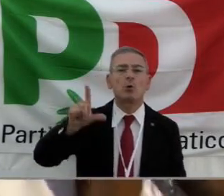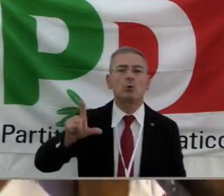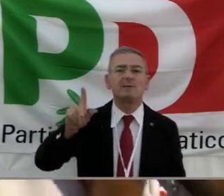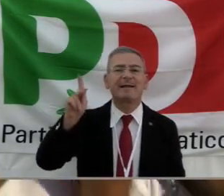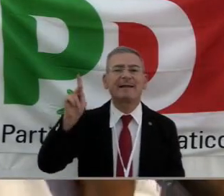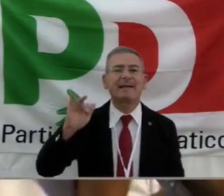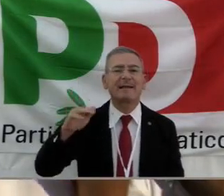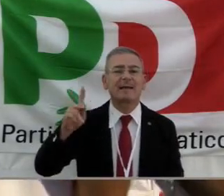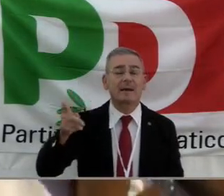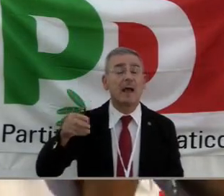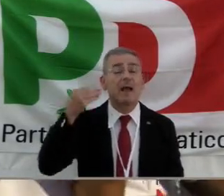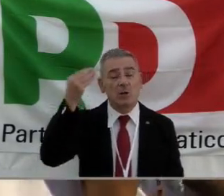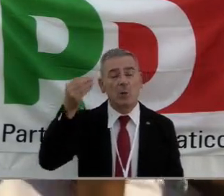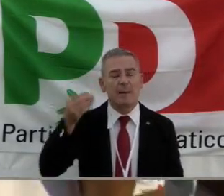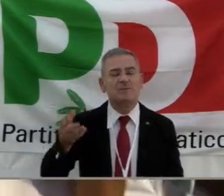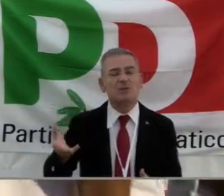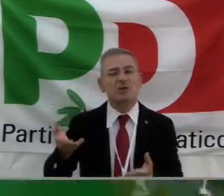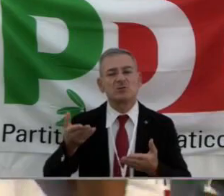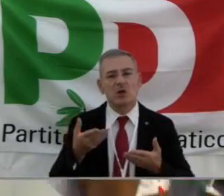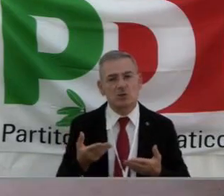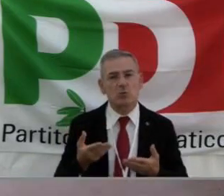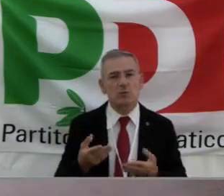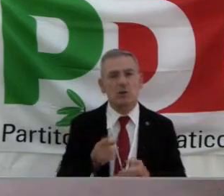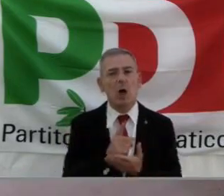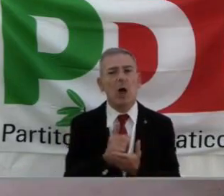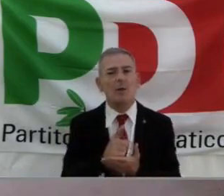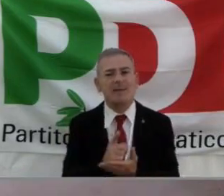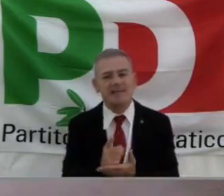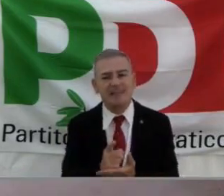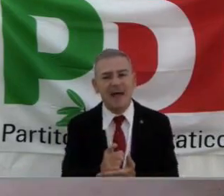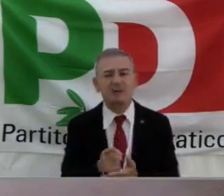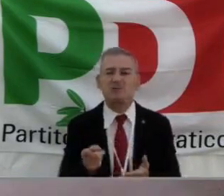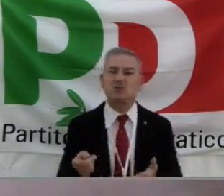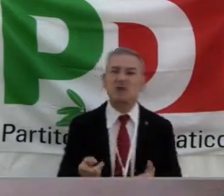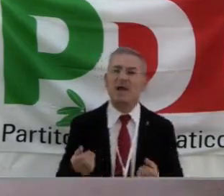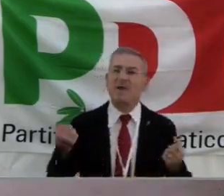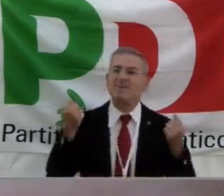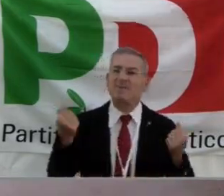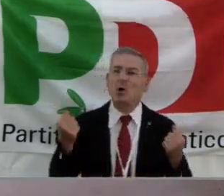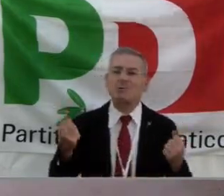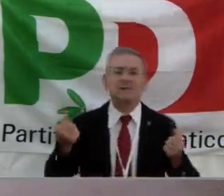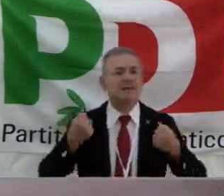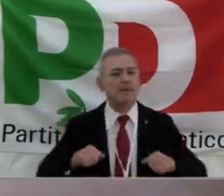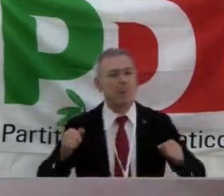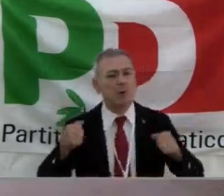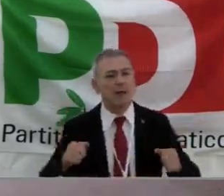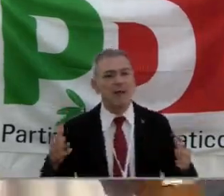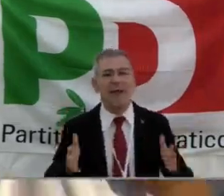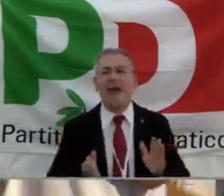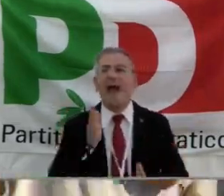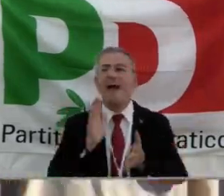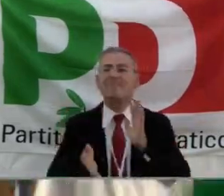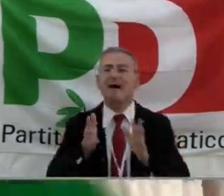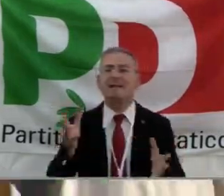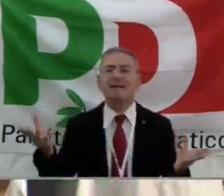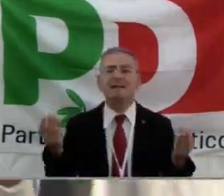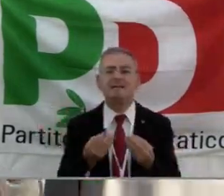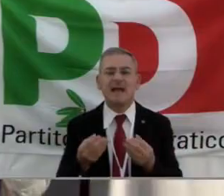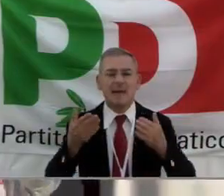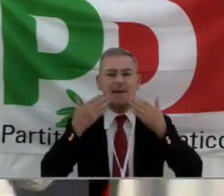ci orientino ancora. Forza Democratici, avanti insieme.